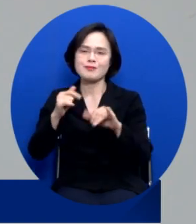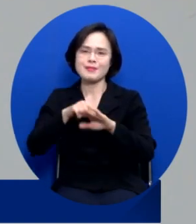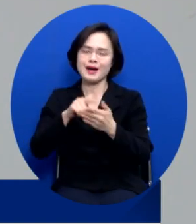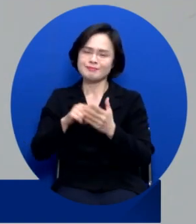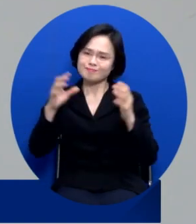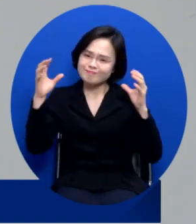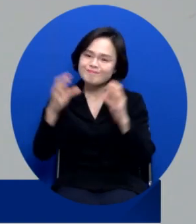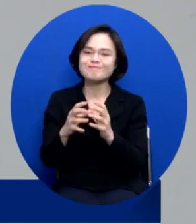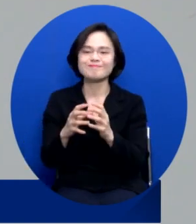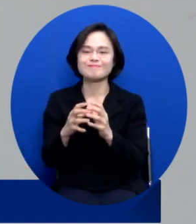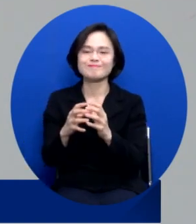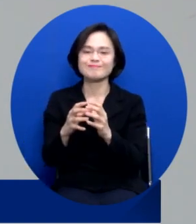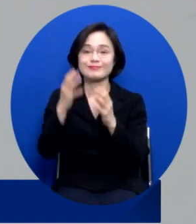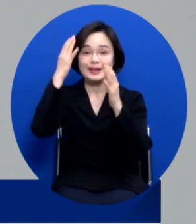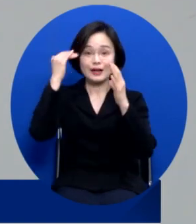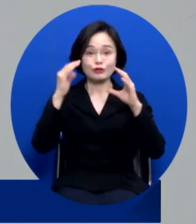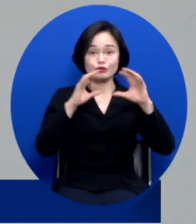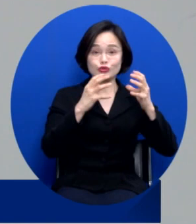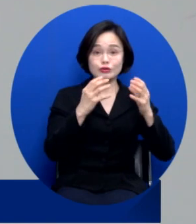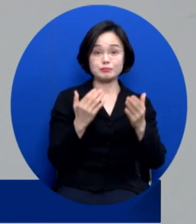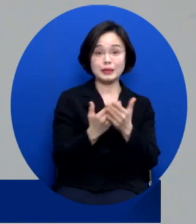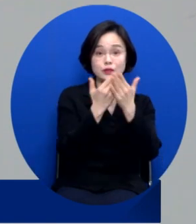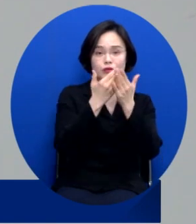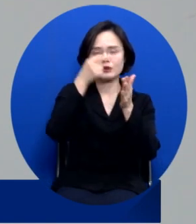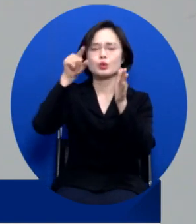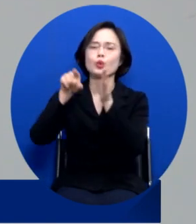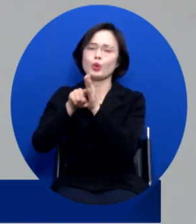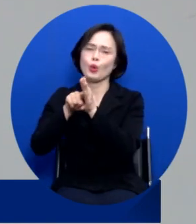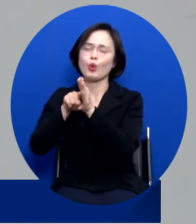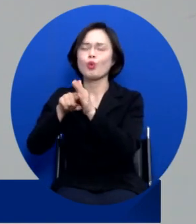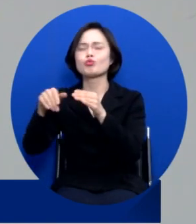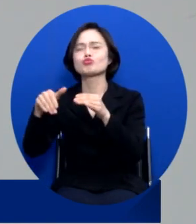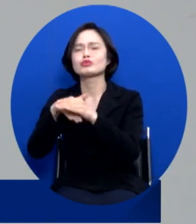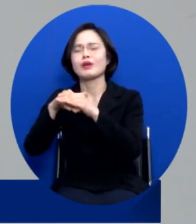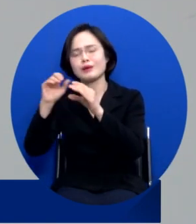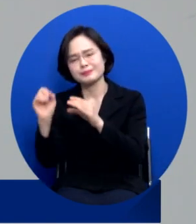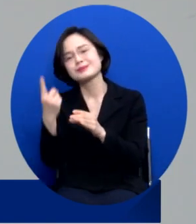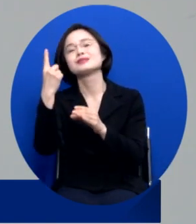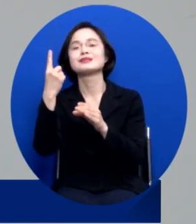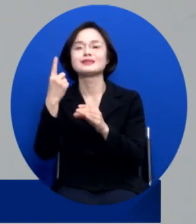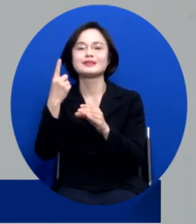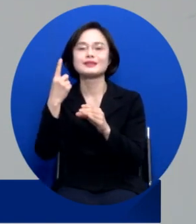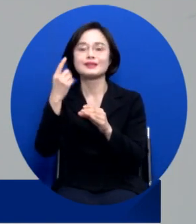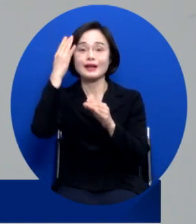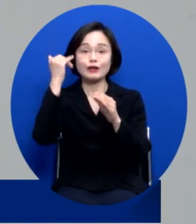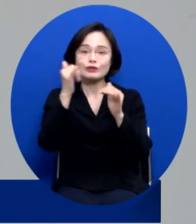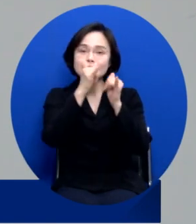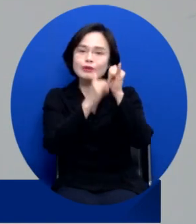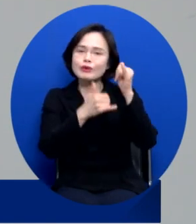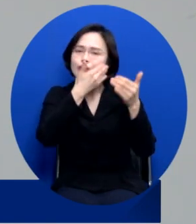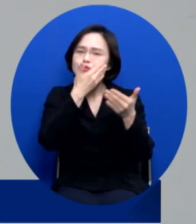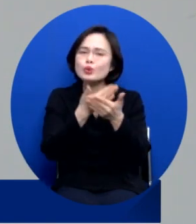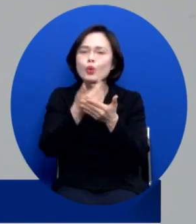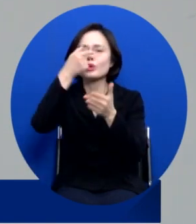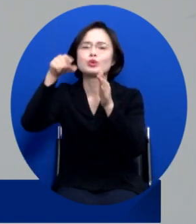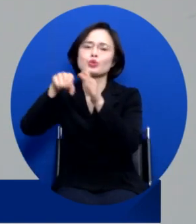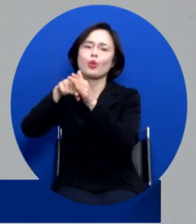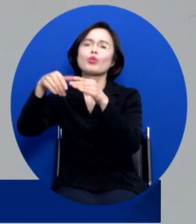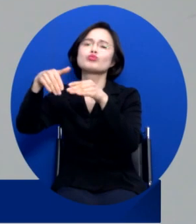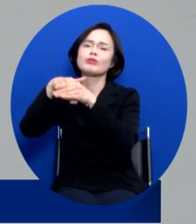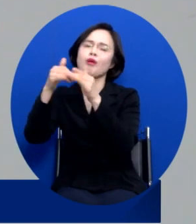정신으로 세웠다는 것을 만방에 알리고, 기독교 문화가 우리 대한민국의 근대 문화 역사이며 오늘의